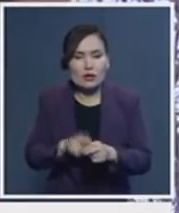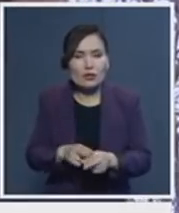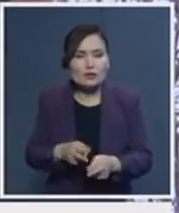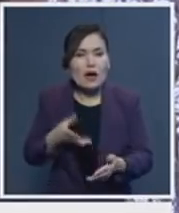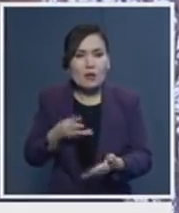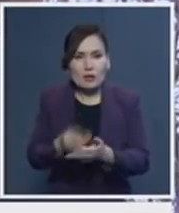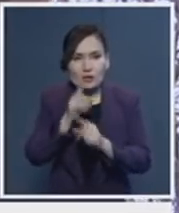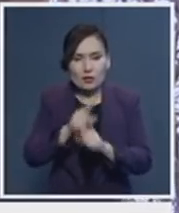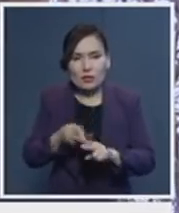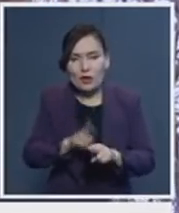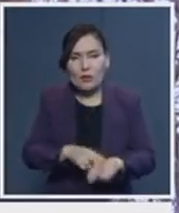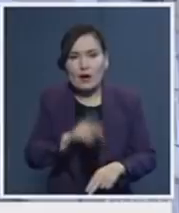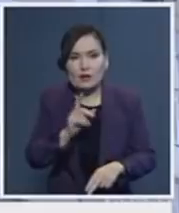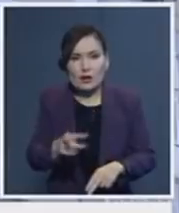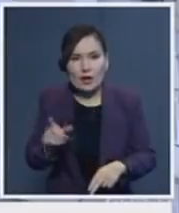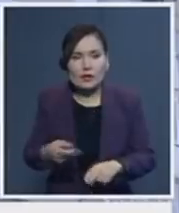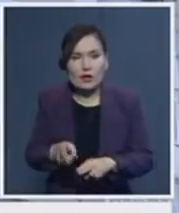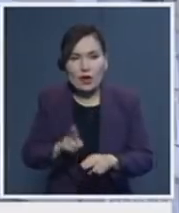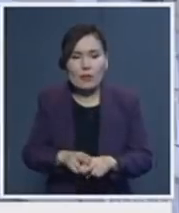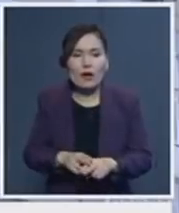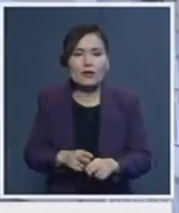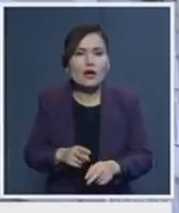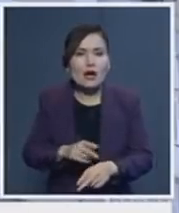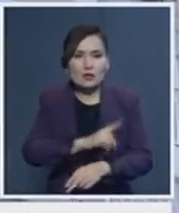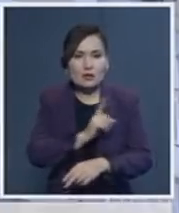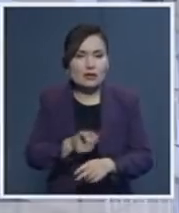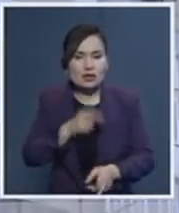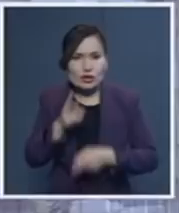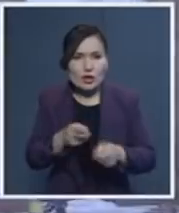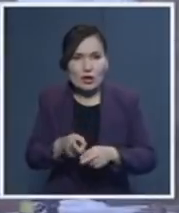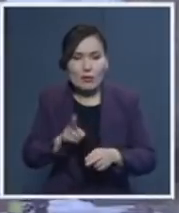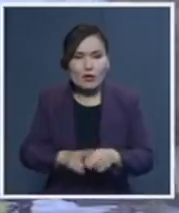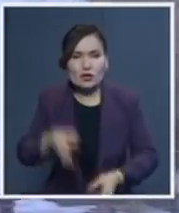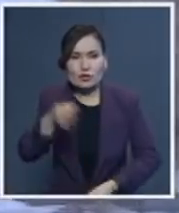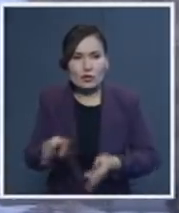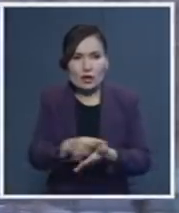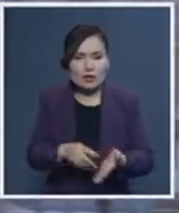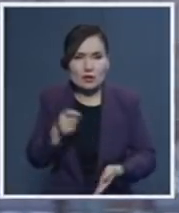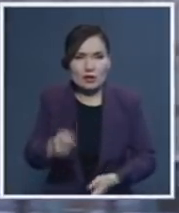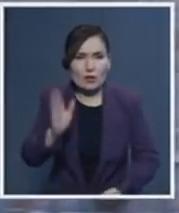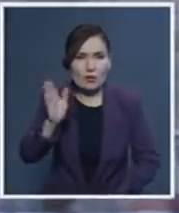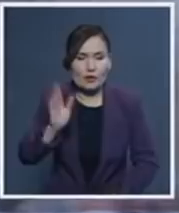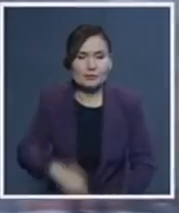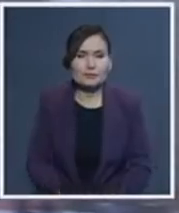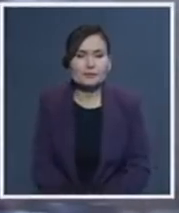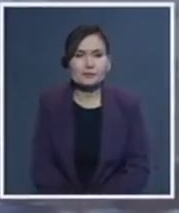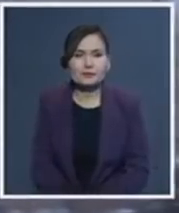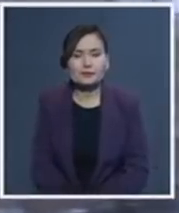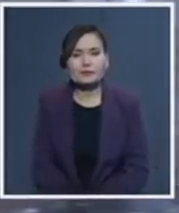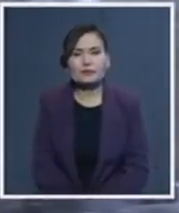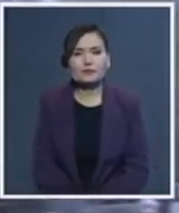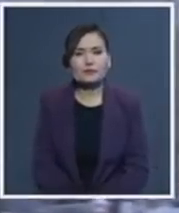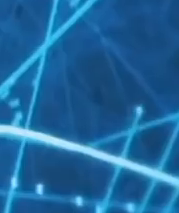құралға ақша жинап оны уақытылы ауыстырмаған серіктестікті сотқа бермек. Ержан Жақып, Серік Нұртаза, Қазақстан ұлттық арнасы,